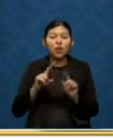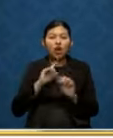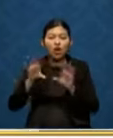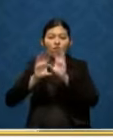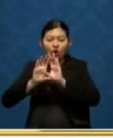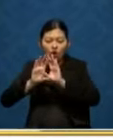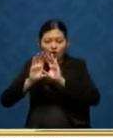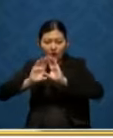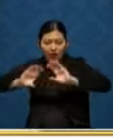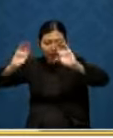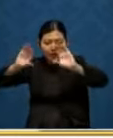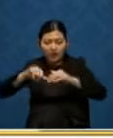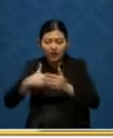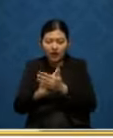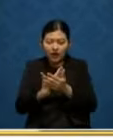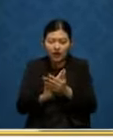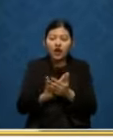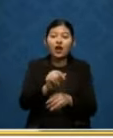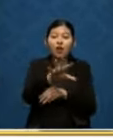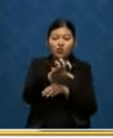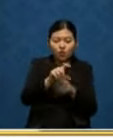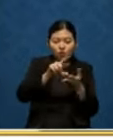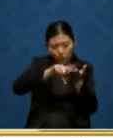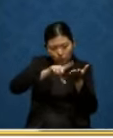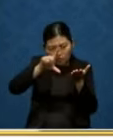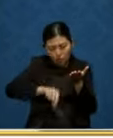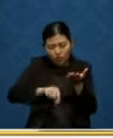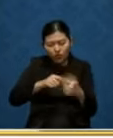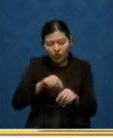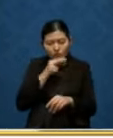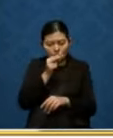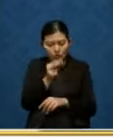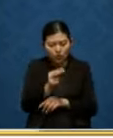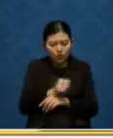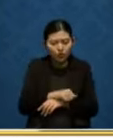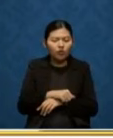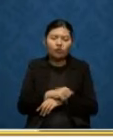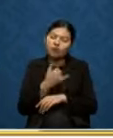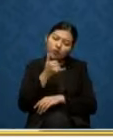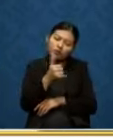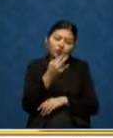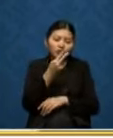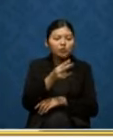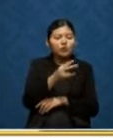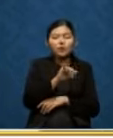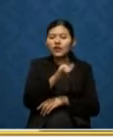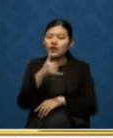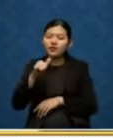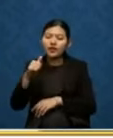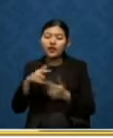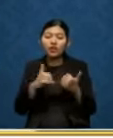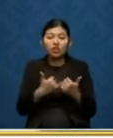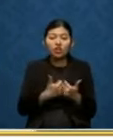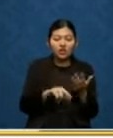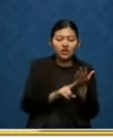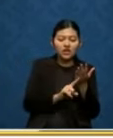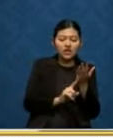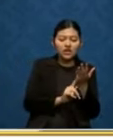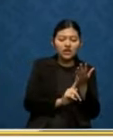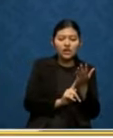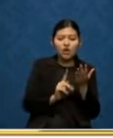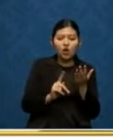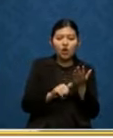พอรู้ว่าราคากุ้งตกต่ำนะครับก็ไปดูเป็นครั้งคราวแล้วก็บอกว่าส่วนต่างนะครับครับวันนี้กิโลกรัมนะ 30-40บาท